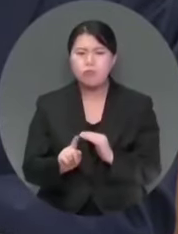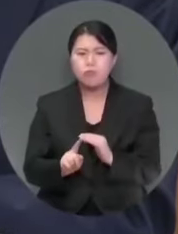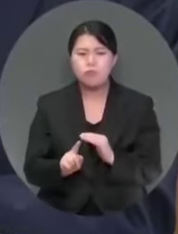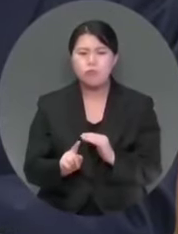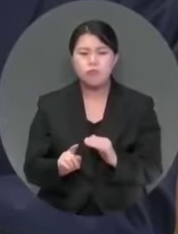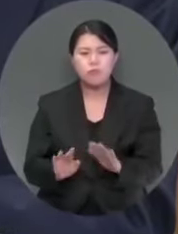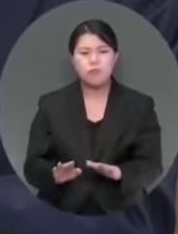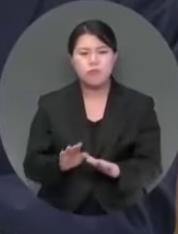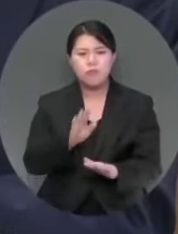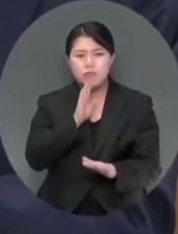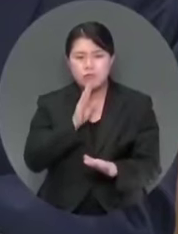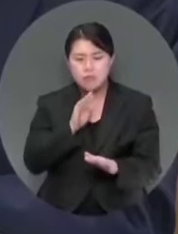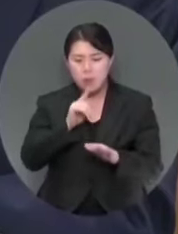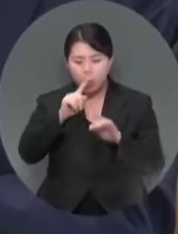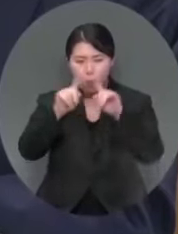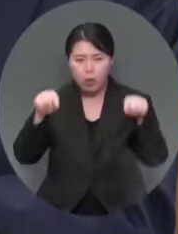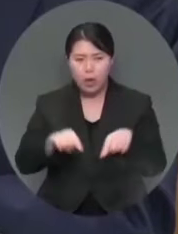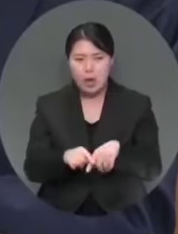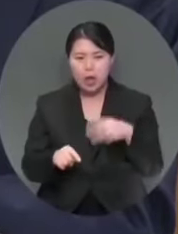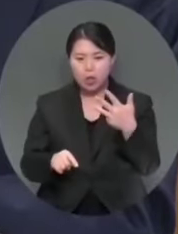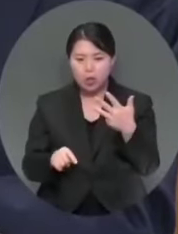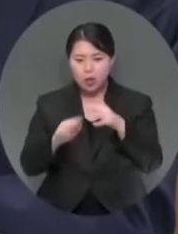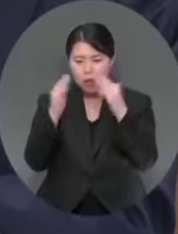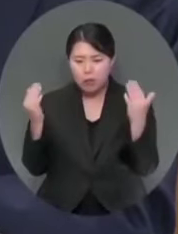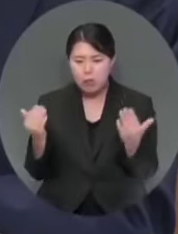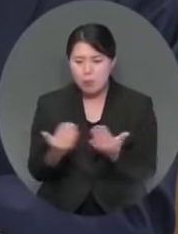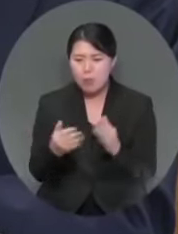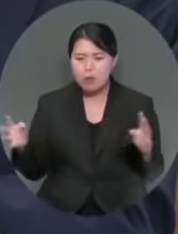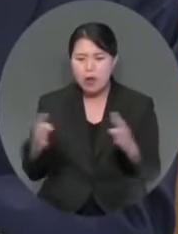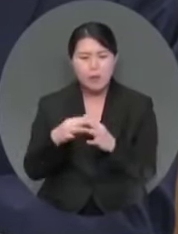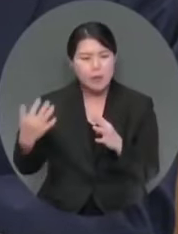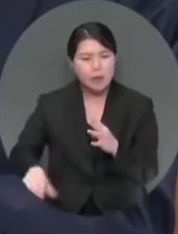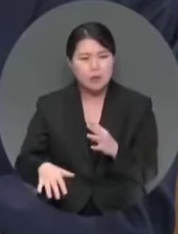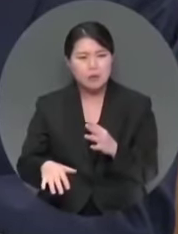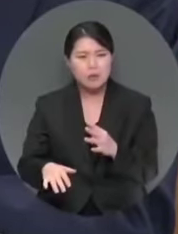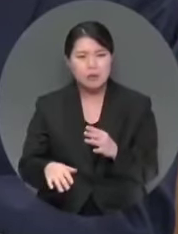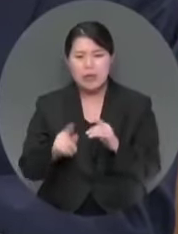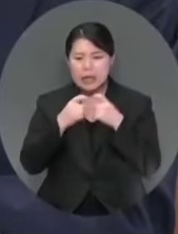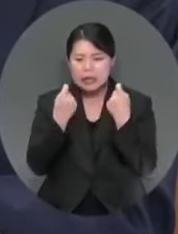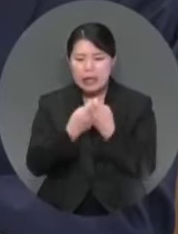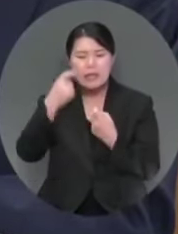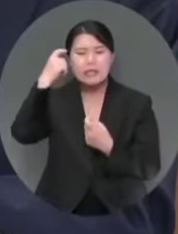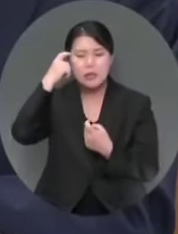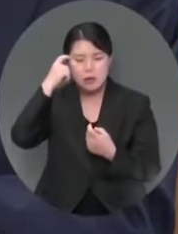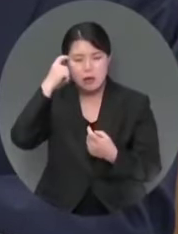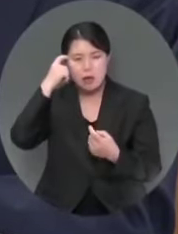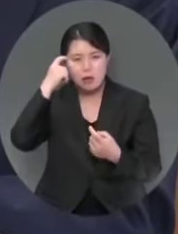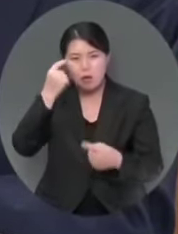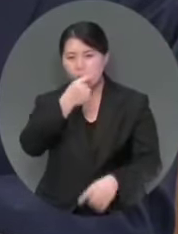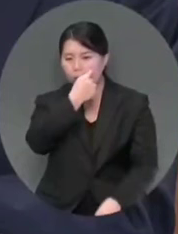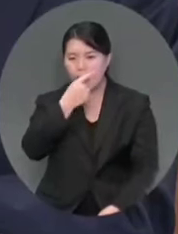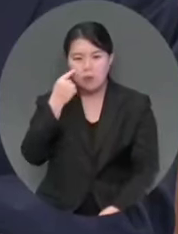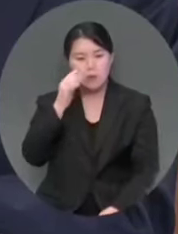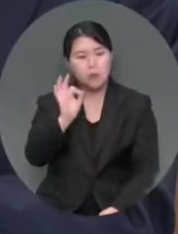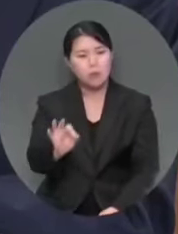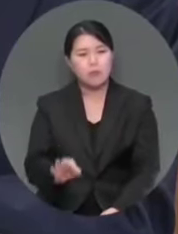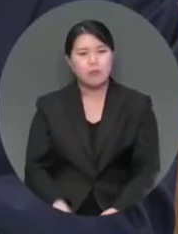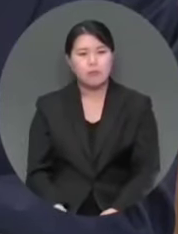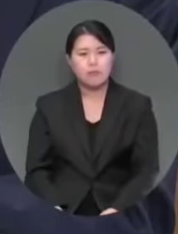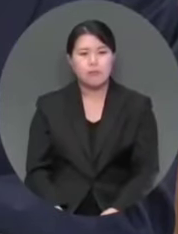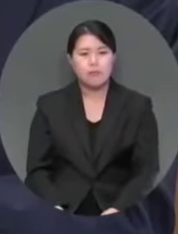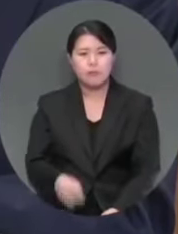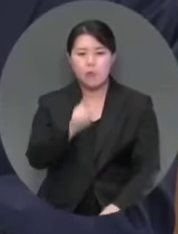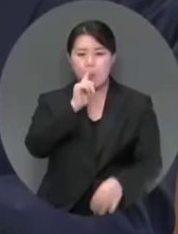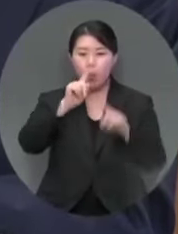보고서에는 8개 사항은 전원 합의되지 않은 개인적 의견으로 확인이 됐다고 돼 있어요. 네. 진상